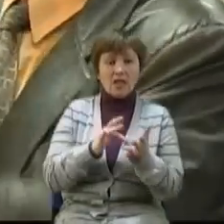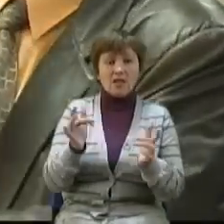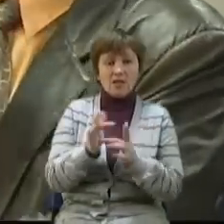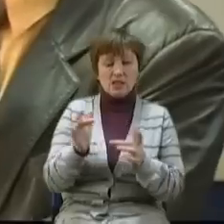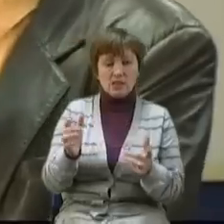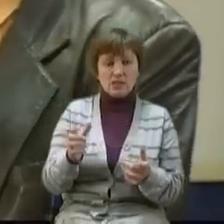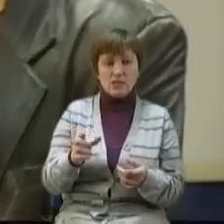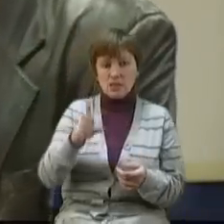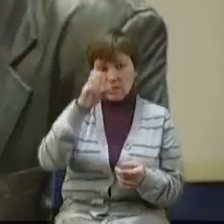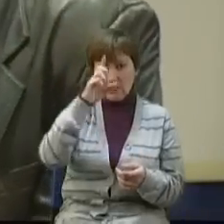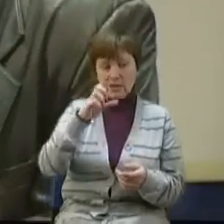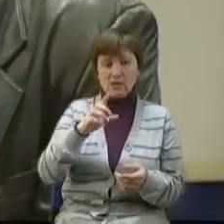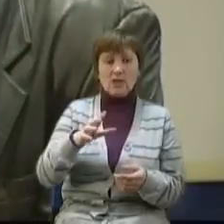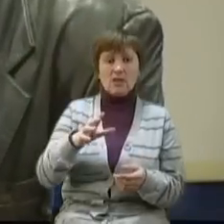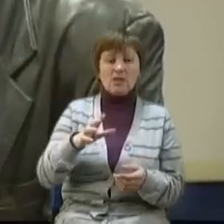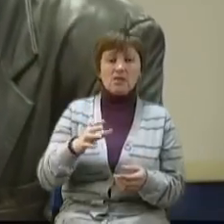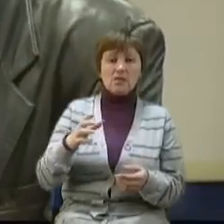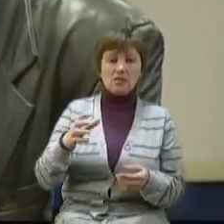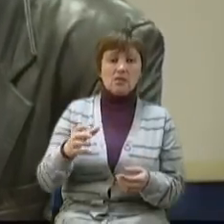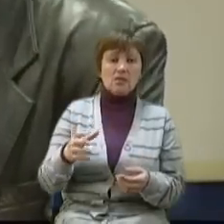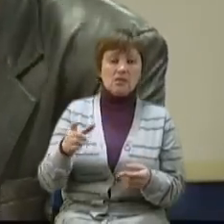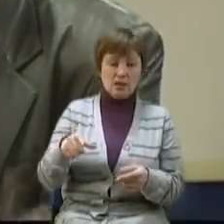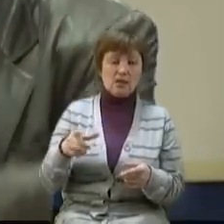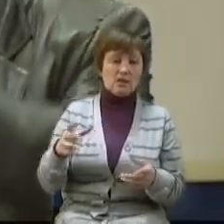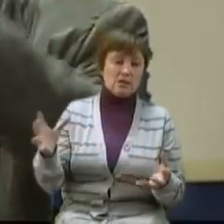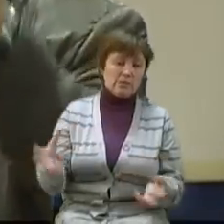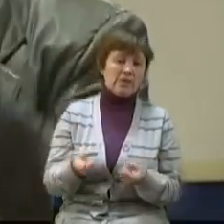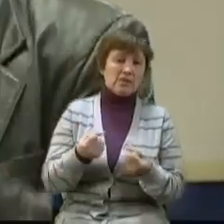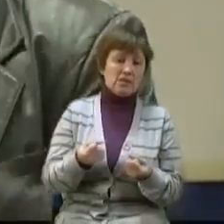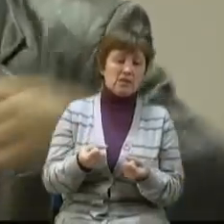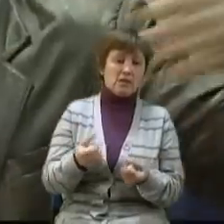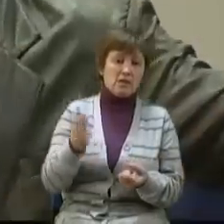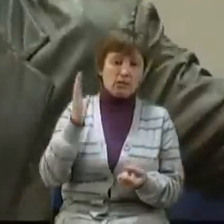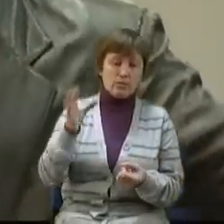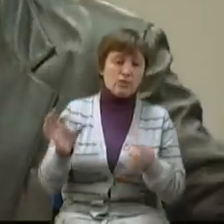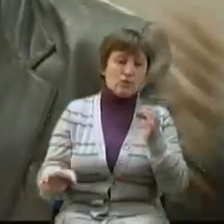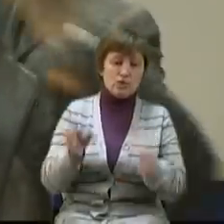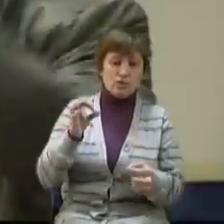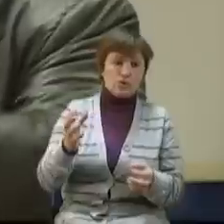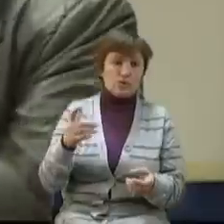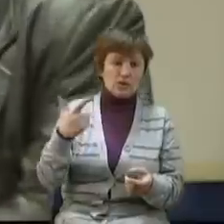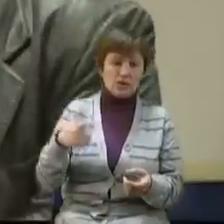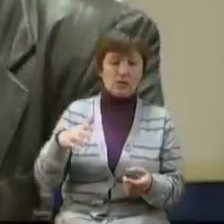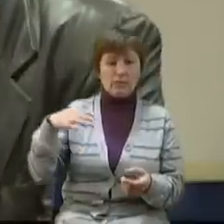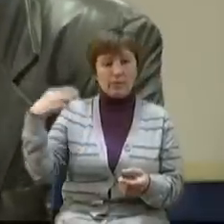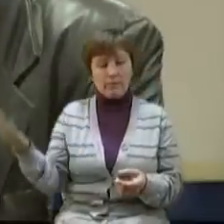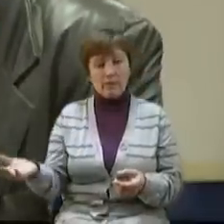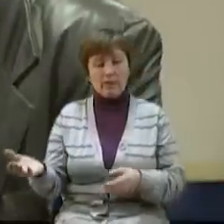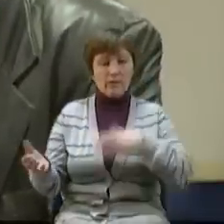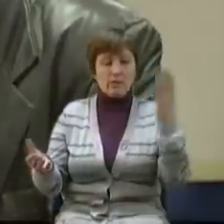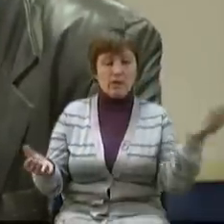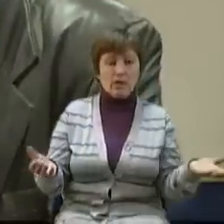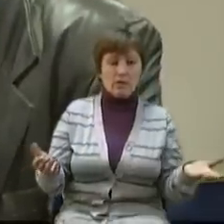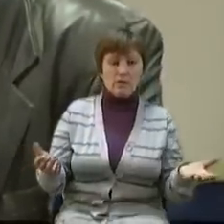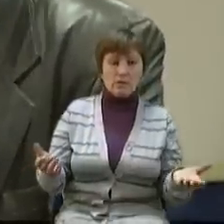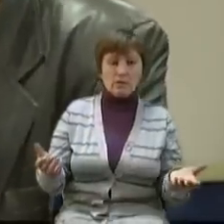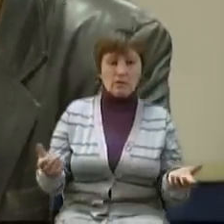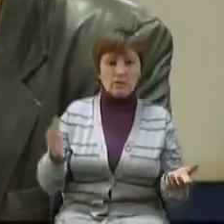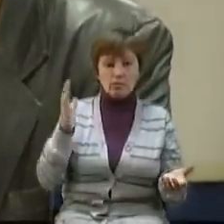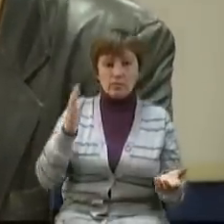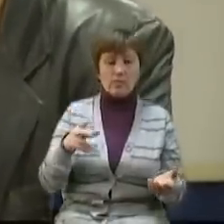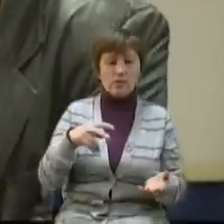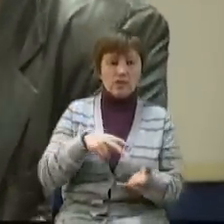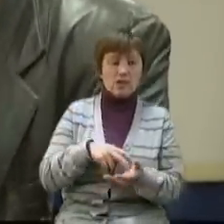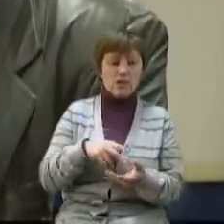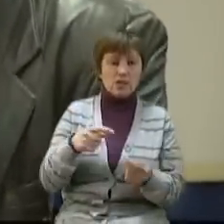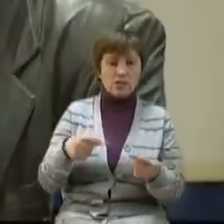воцарился, вот тогда настало спасение. А вот будет суд, где по левую и по правую сторону будут